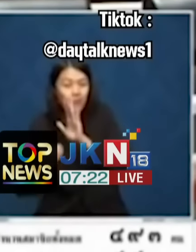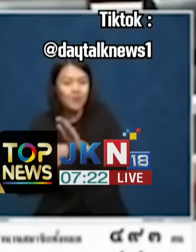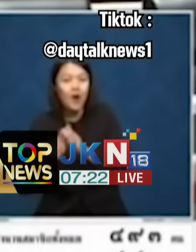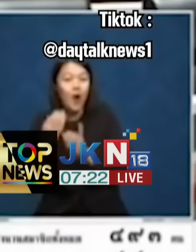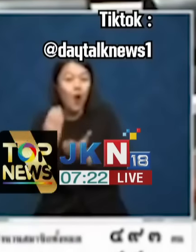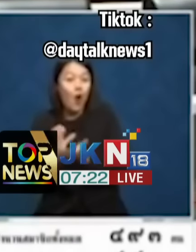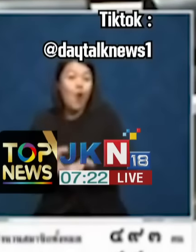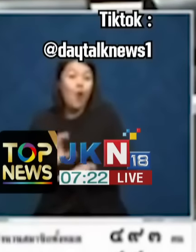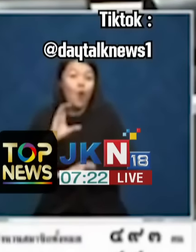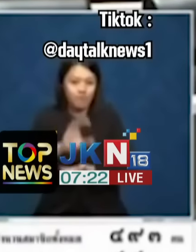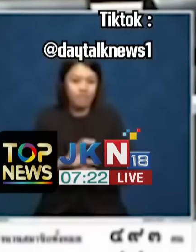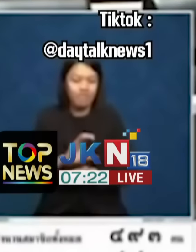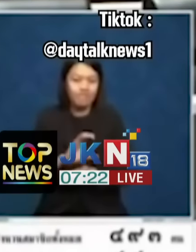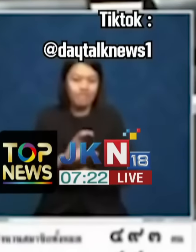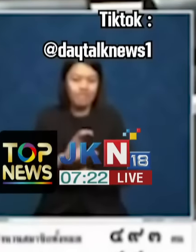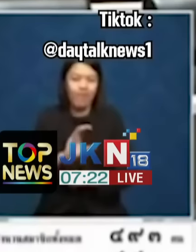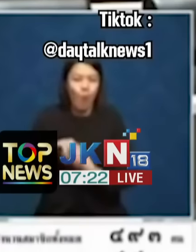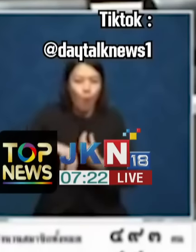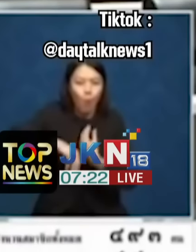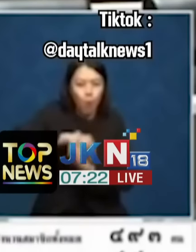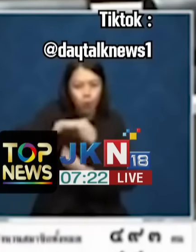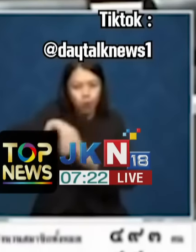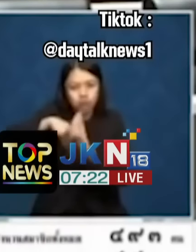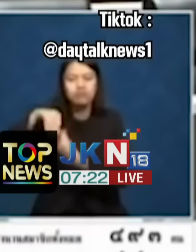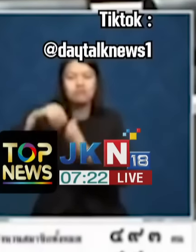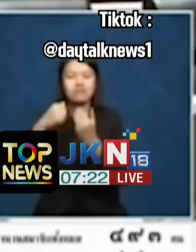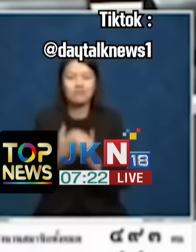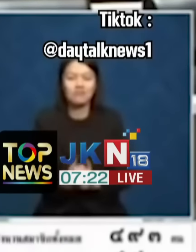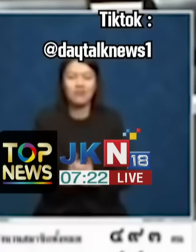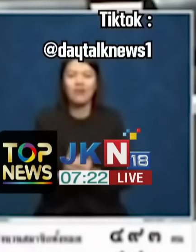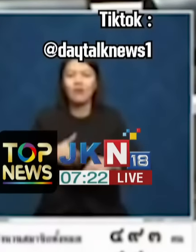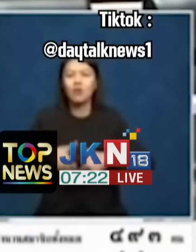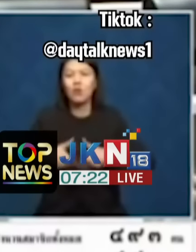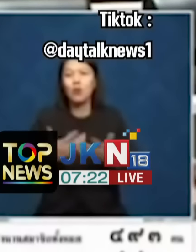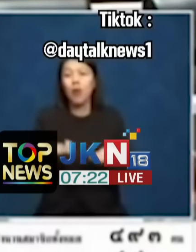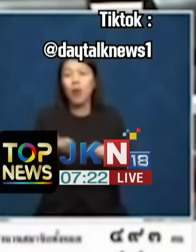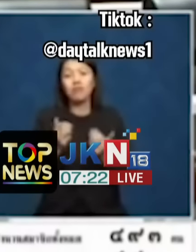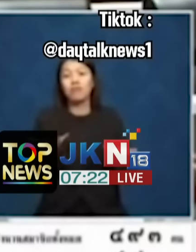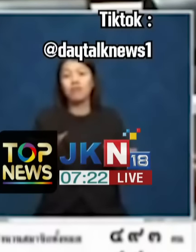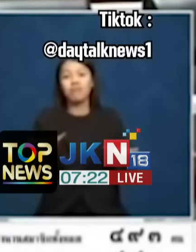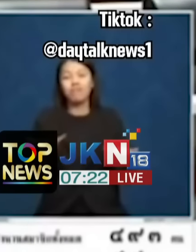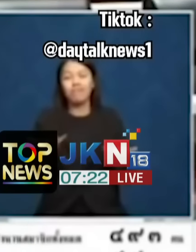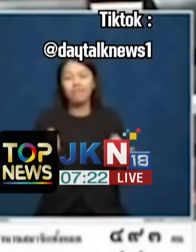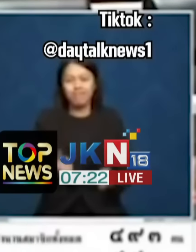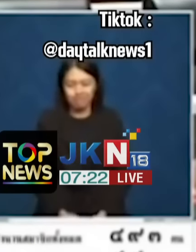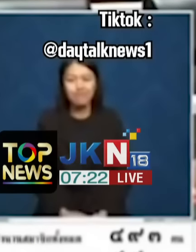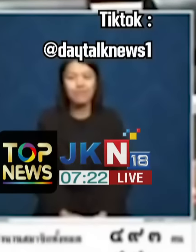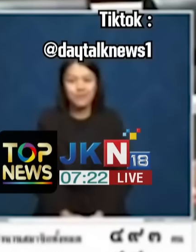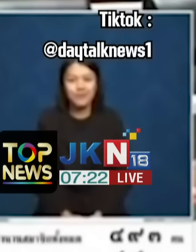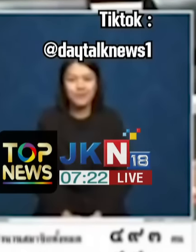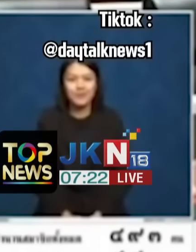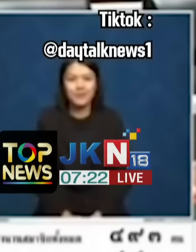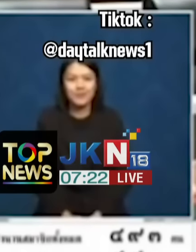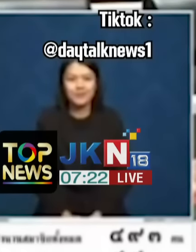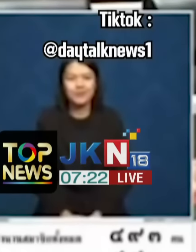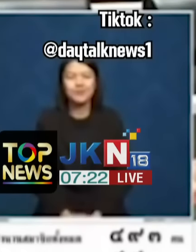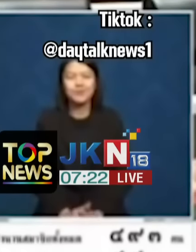ปให้หมุนเวียนกันไปแล้วประชาชนจะได้อะไรกันประมาณนี้ครับ